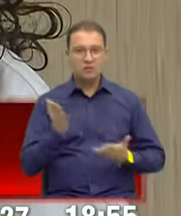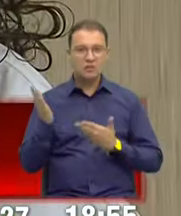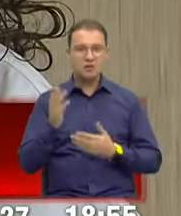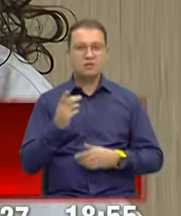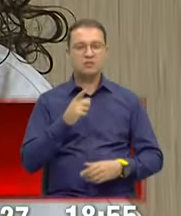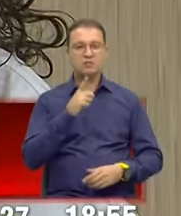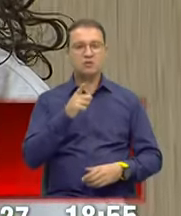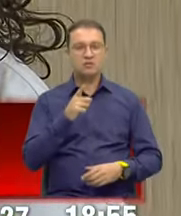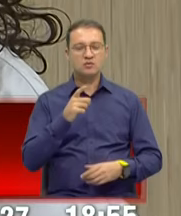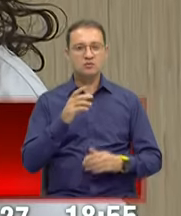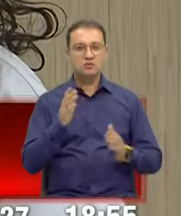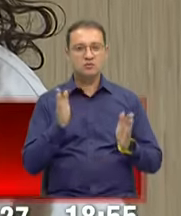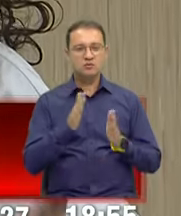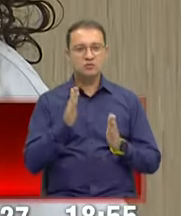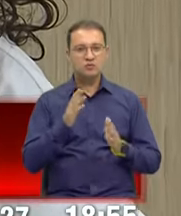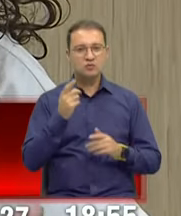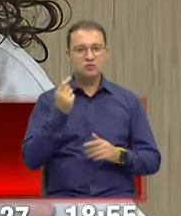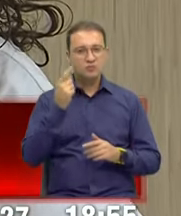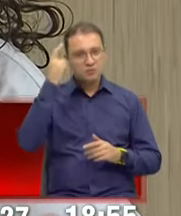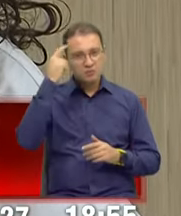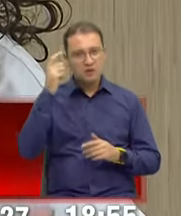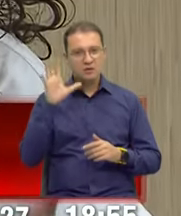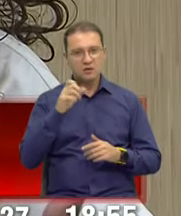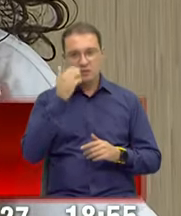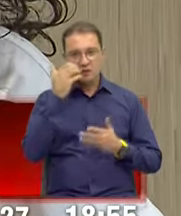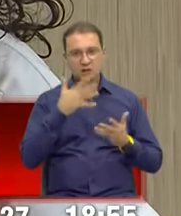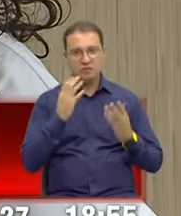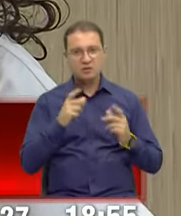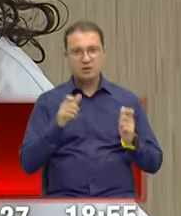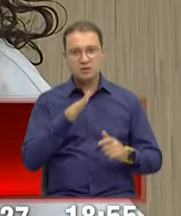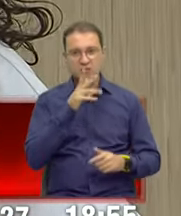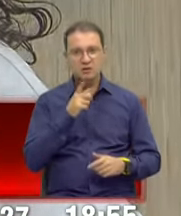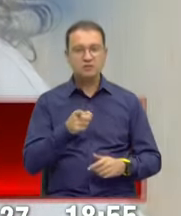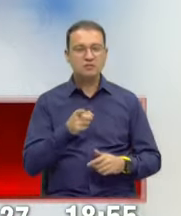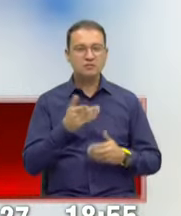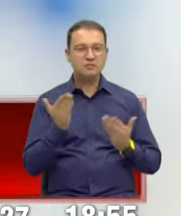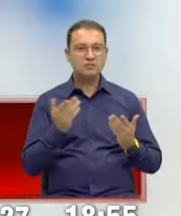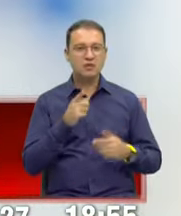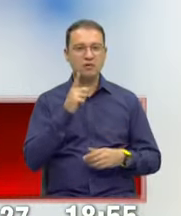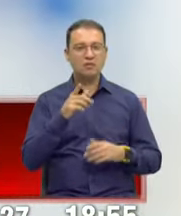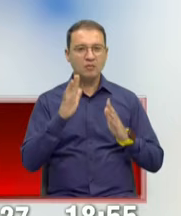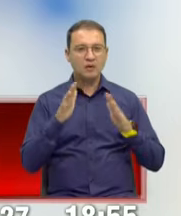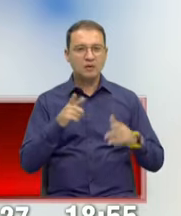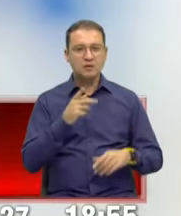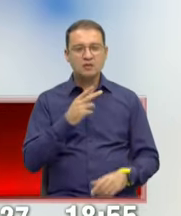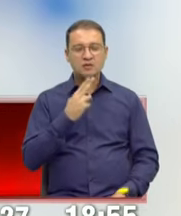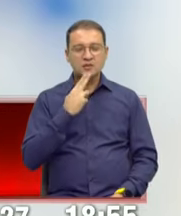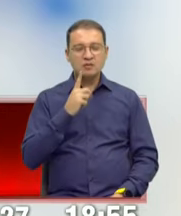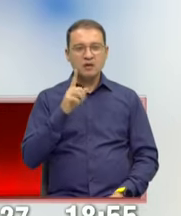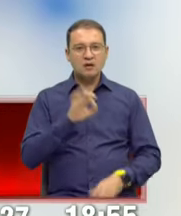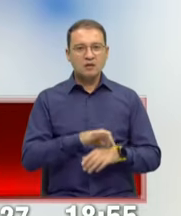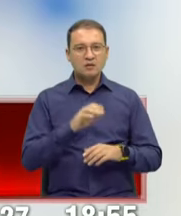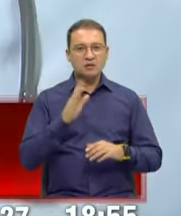Bu küçük baş ağrılarının bir beyin kanamasına yol açacağını nereden bilebilirdik? O pırıl pırıl genç kız bir